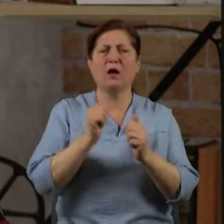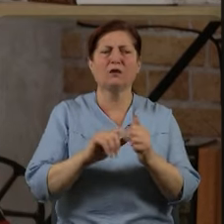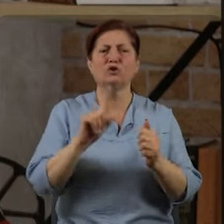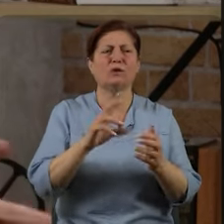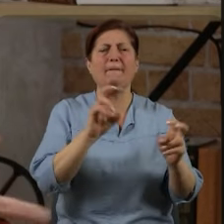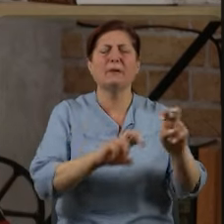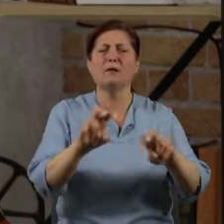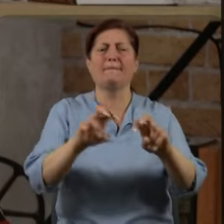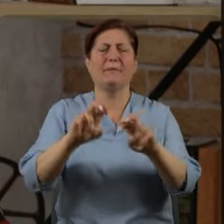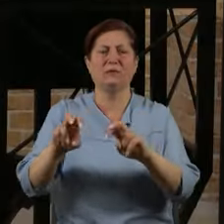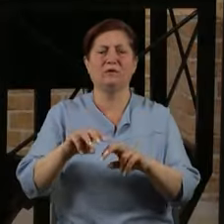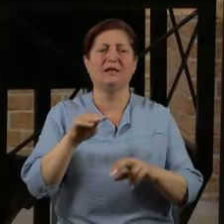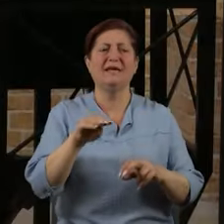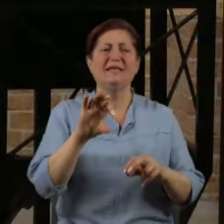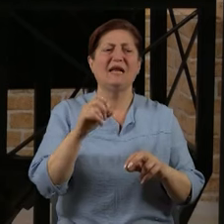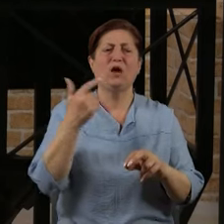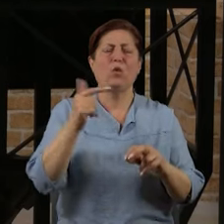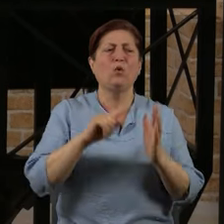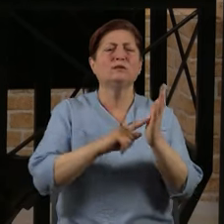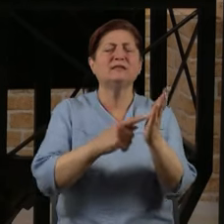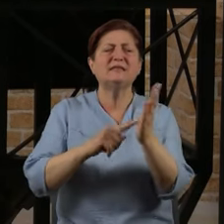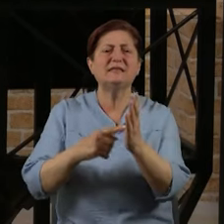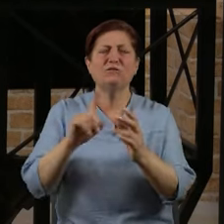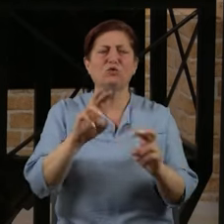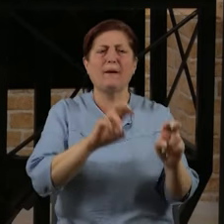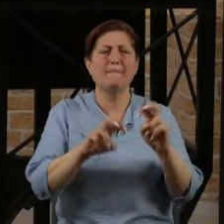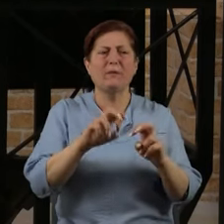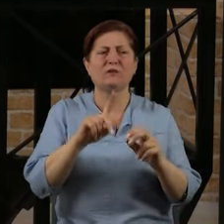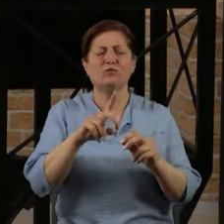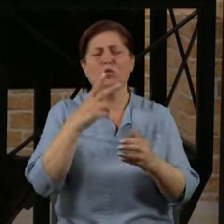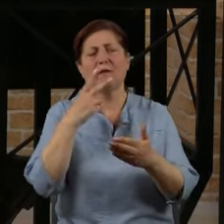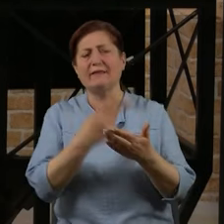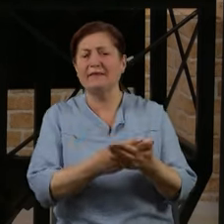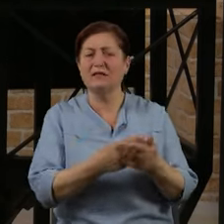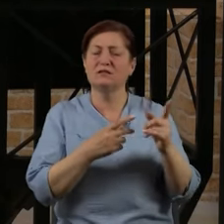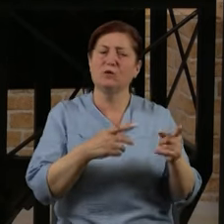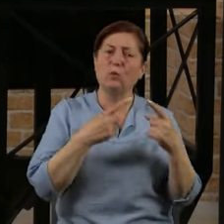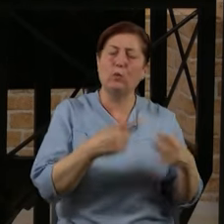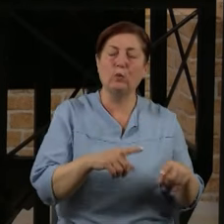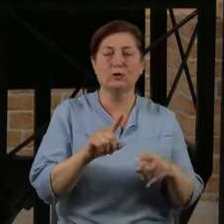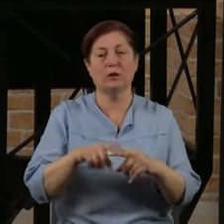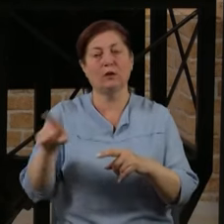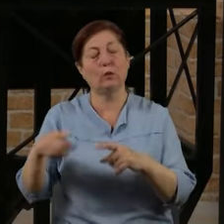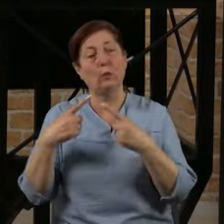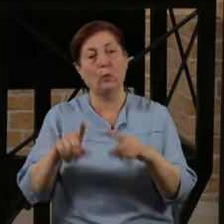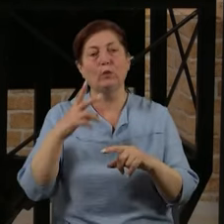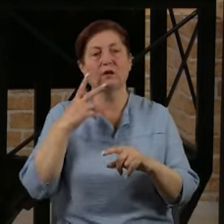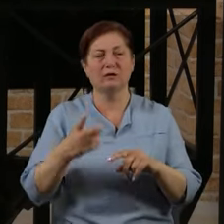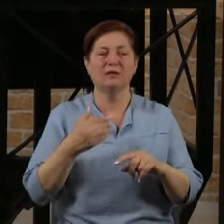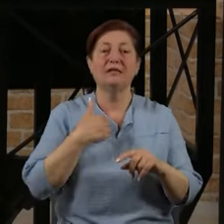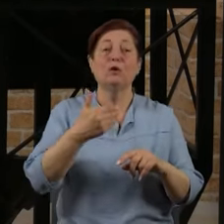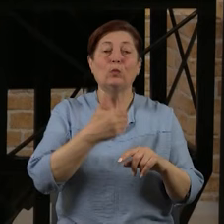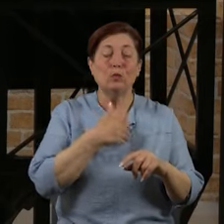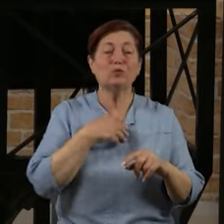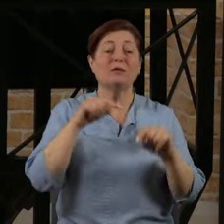Տերյանի ցանկացած բանաստեղծության մեջ կունենք սիմվոլներ կփնտրենք, ինչ որ սրատակ ուրիշ բան կտեսնենք, մյուս մեջ ուրիշ ենթատեքստ տեսնենք, եւ ես ուզում